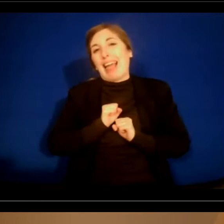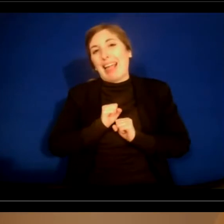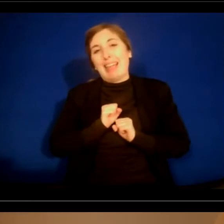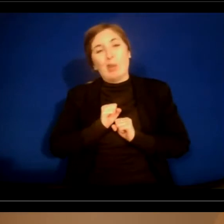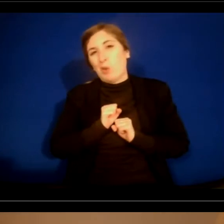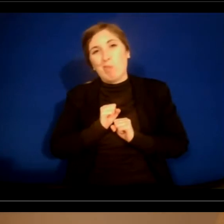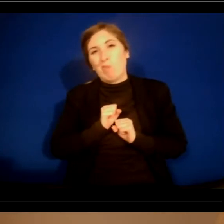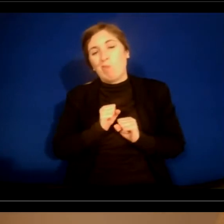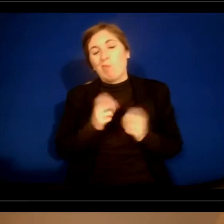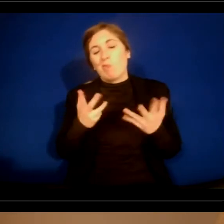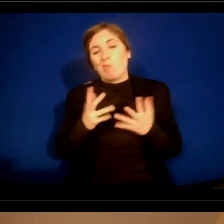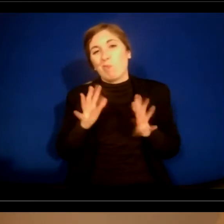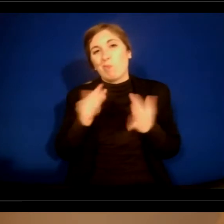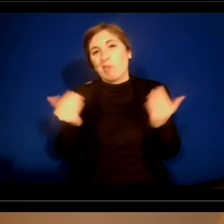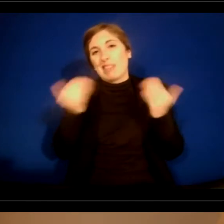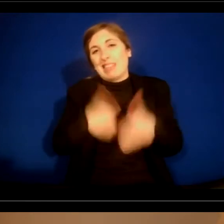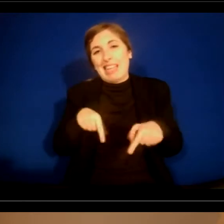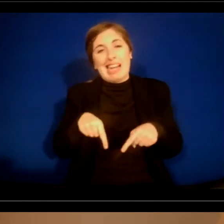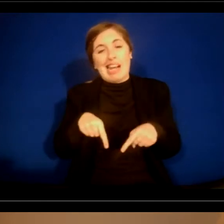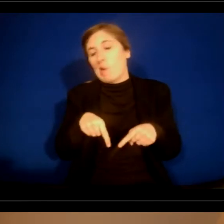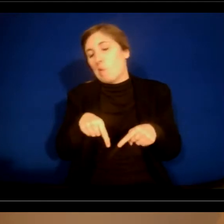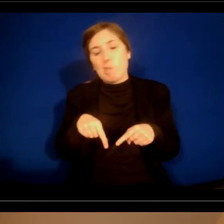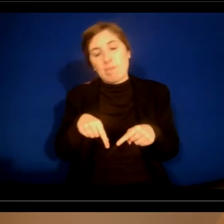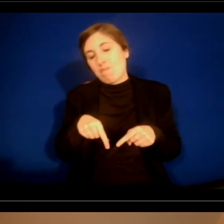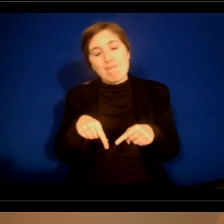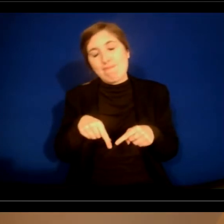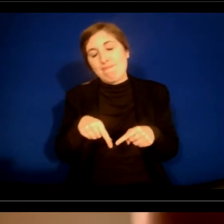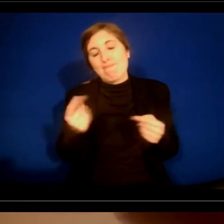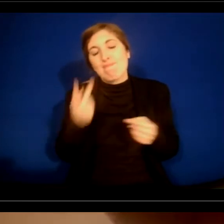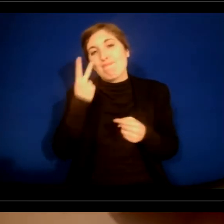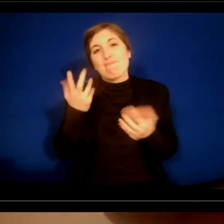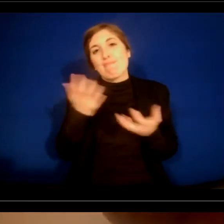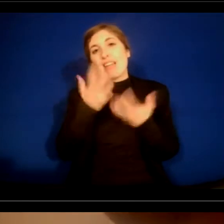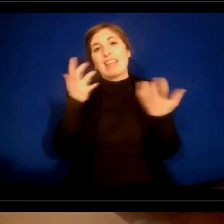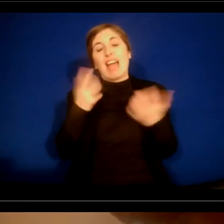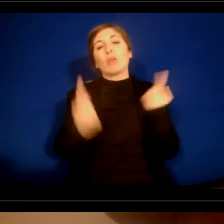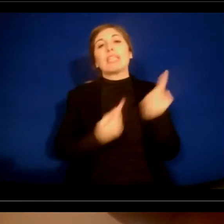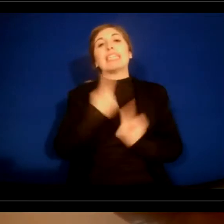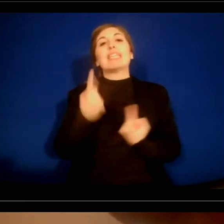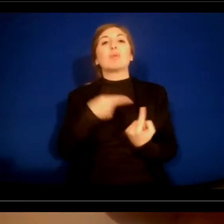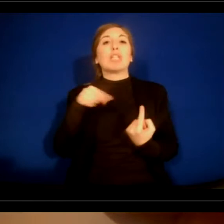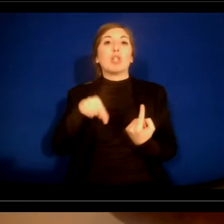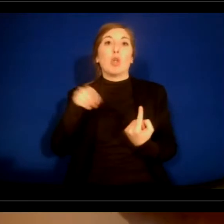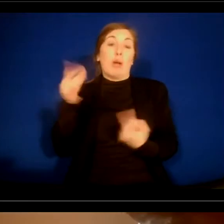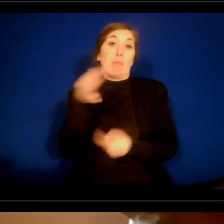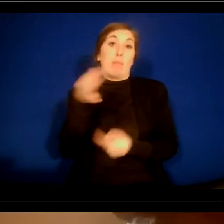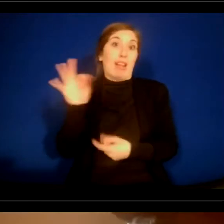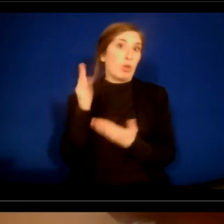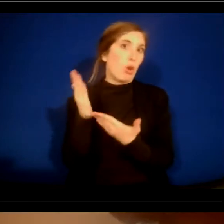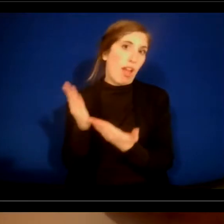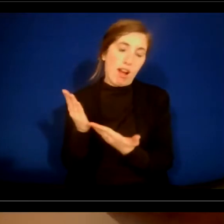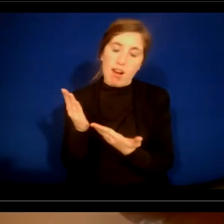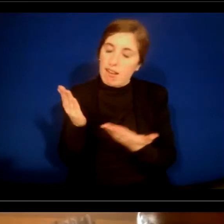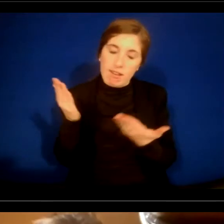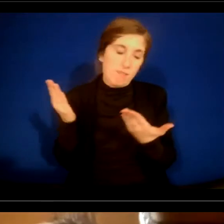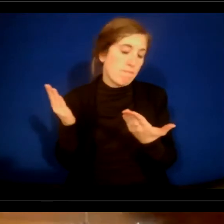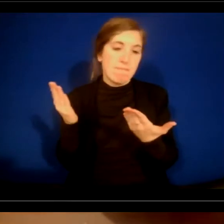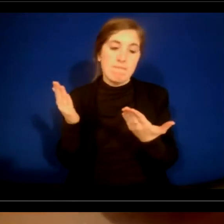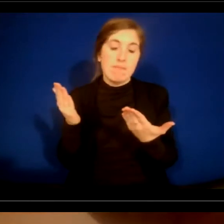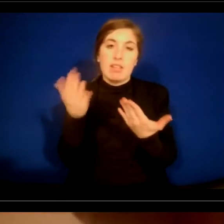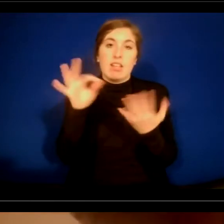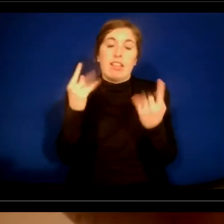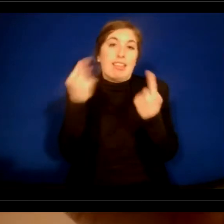facciamo conto, ci rendiamo evidentemente conto che la situazione è particolarmente